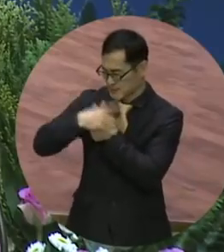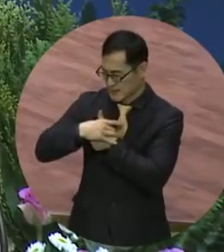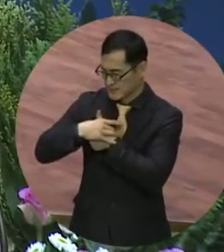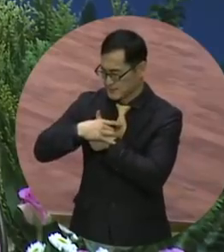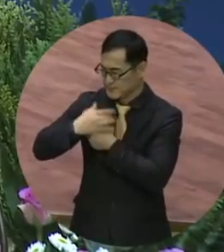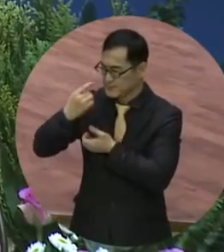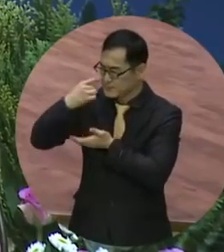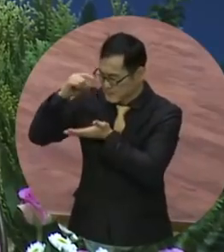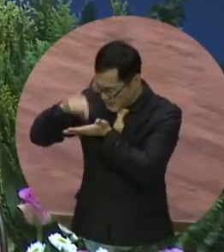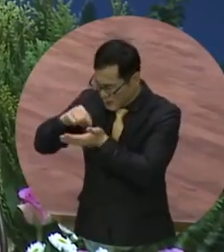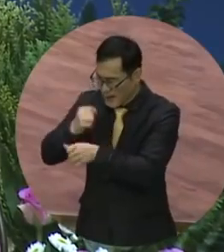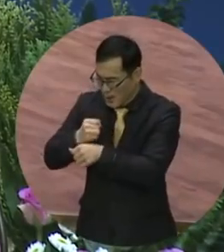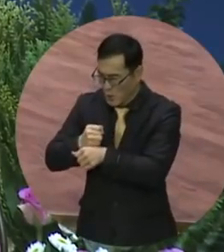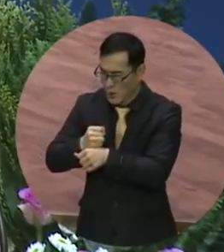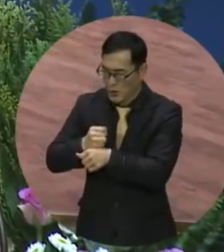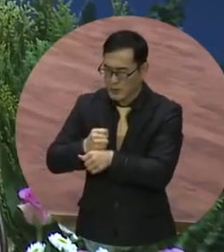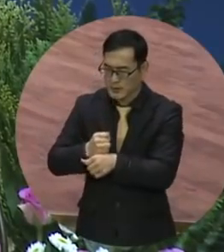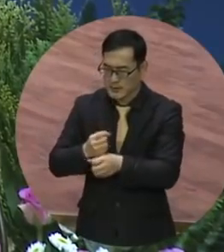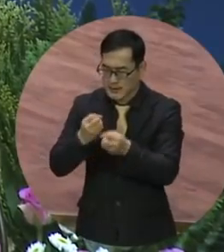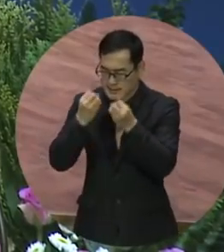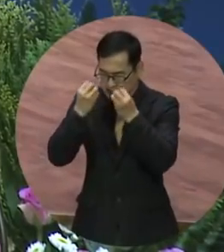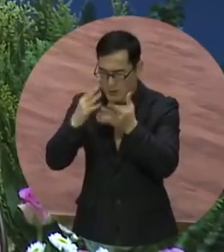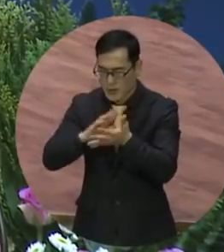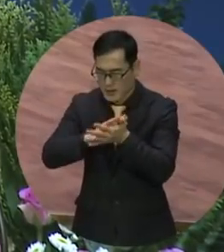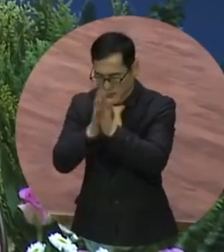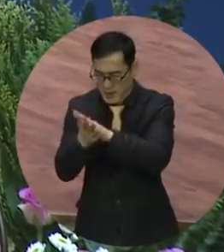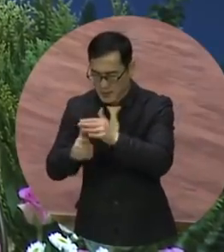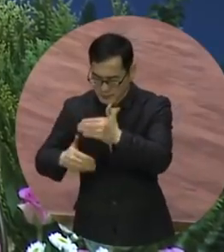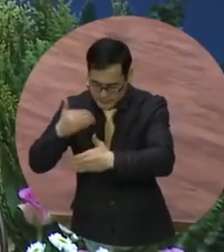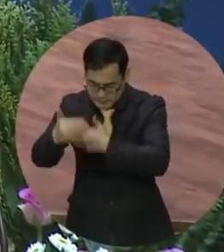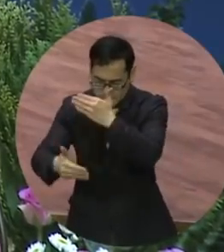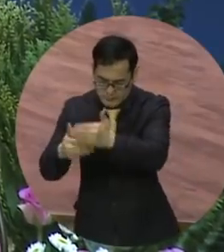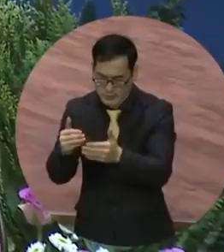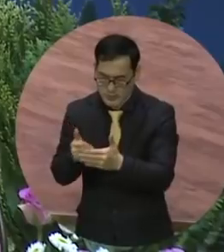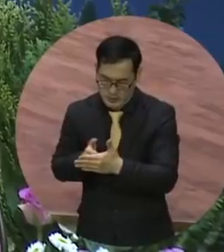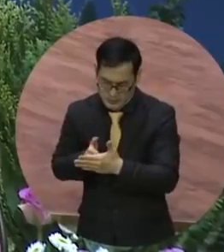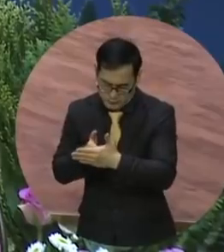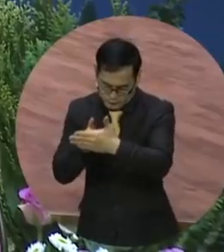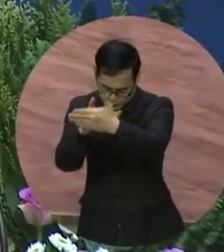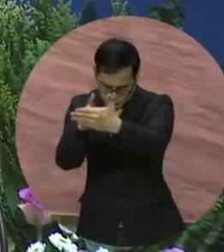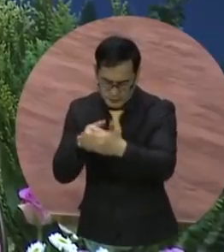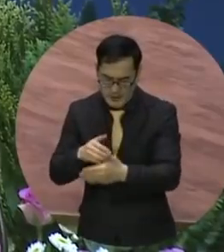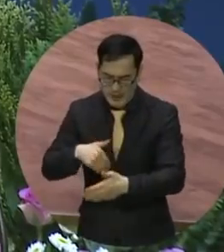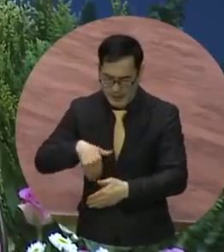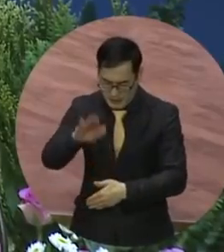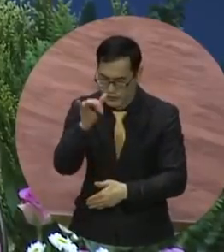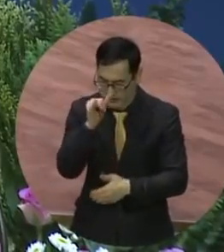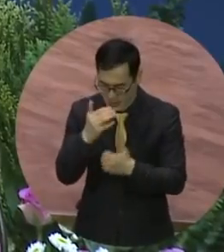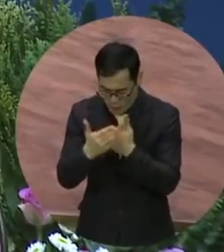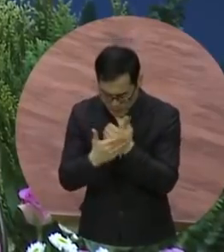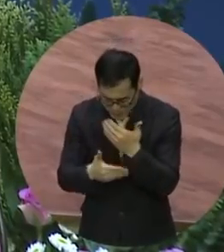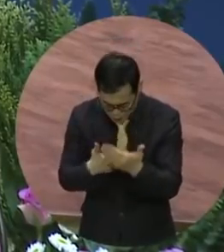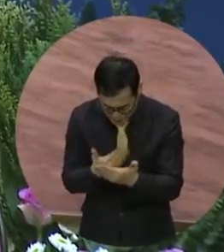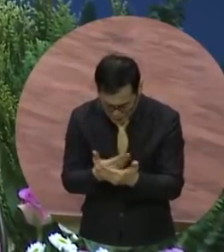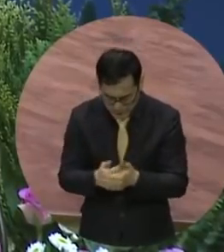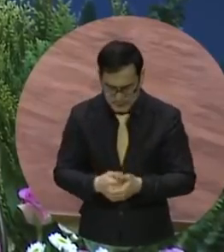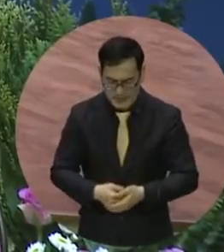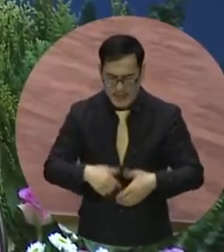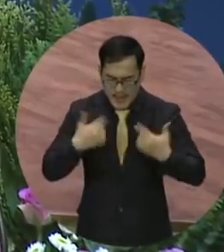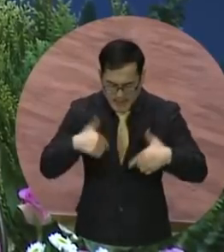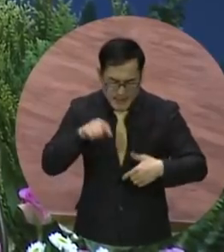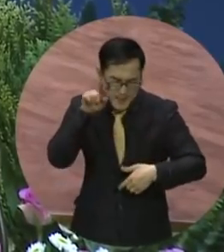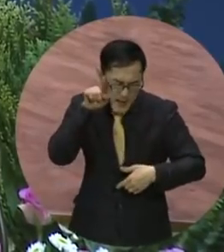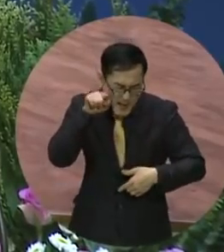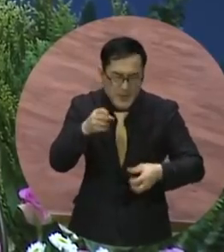독수리 날개침을 가는 살아있는 깨어있는 성령 충만한 성도를 되게 도와주옵소서. 매일매일이 간증이 있을